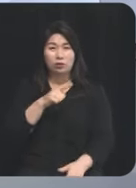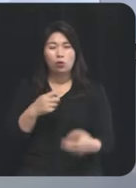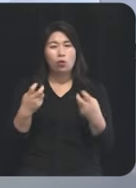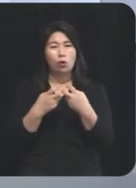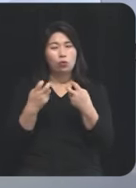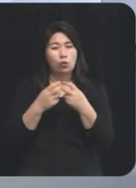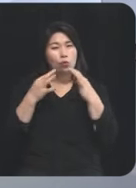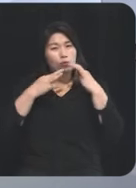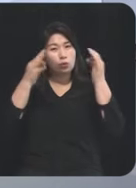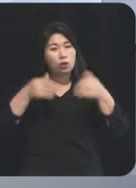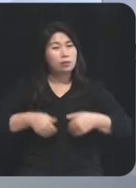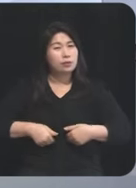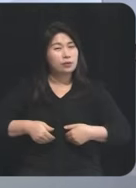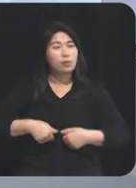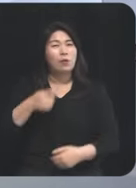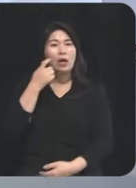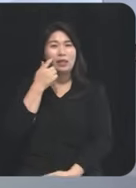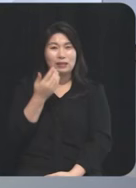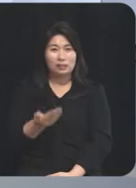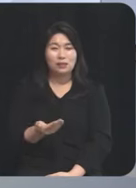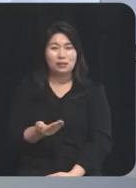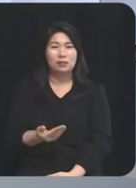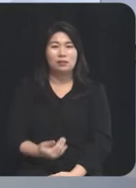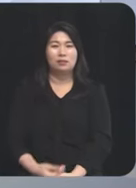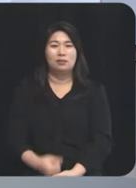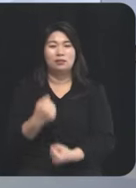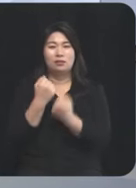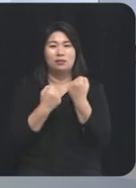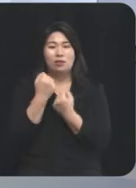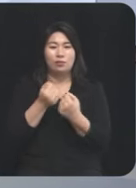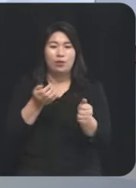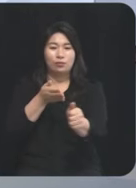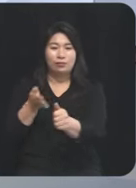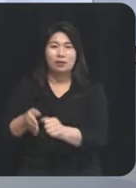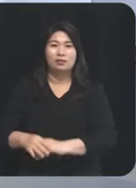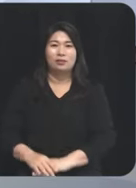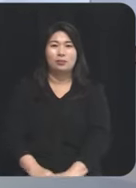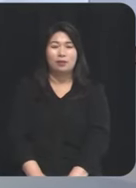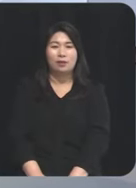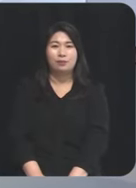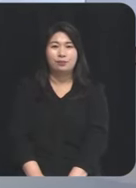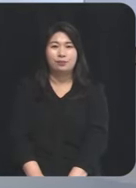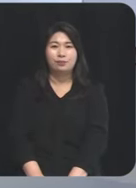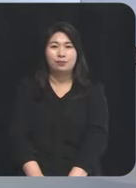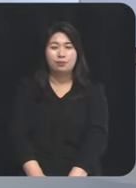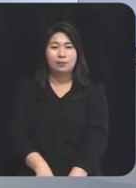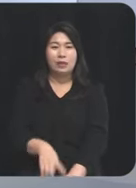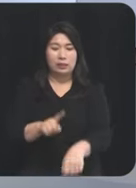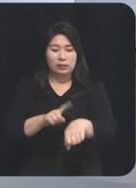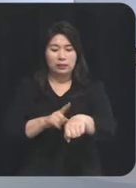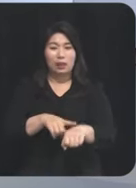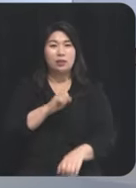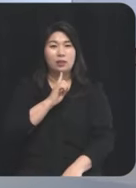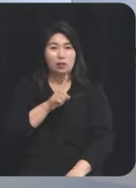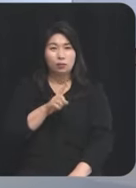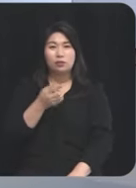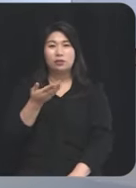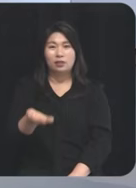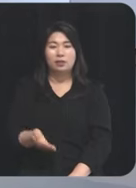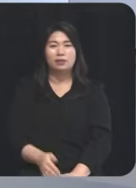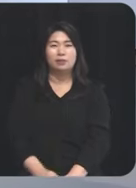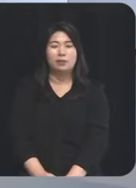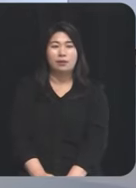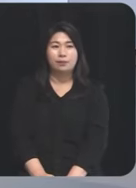노력이 있어야 한다고 보시는지 말씀을 해주시기 바라겠습니다. 후보별로 1분씩 드리도록